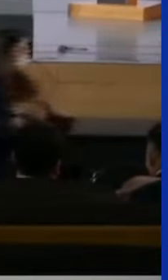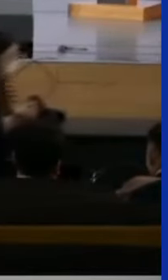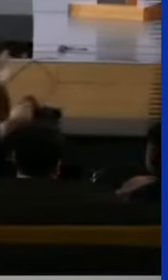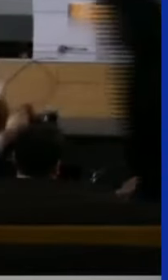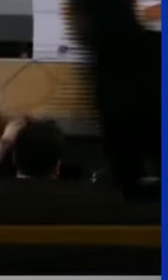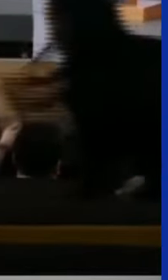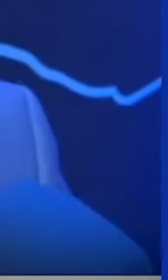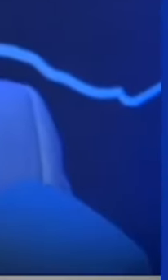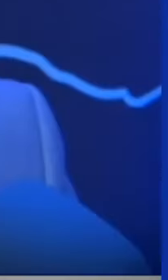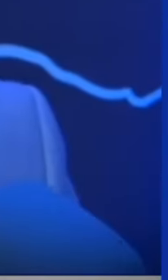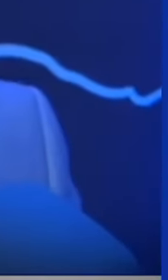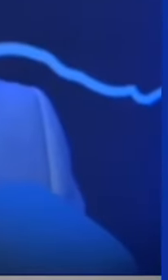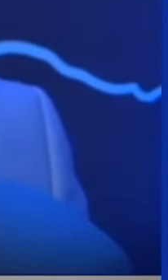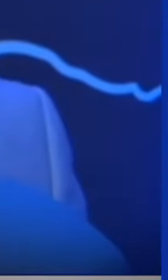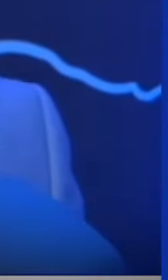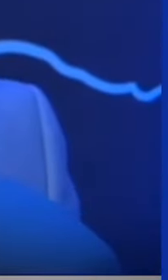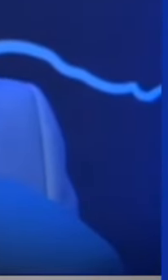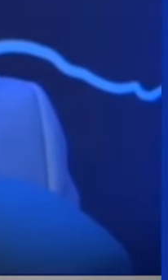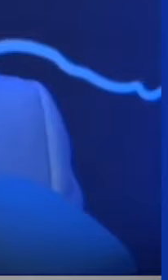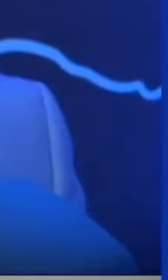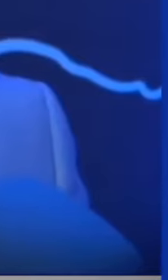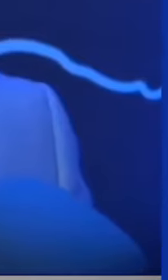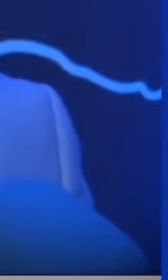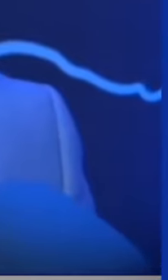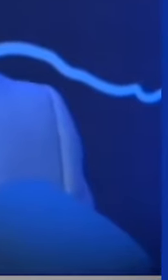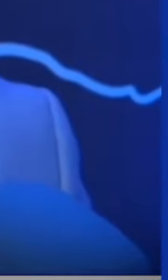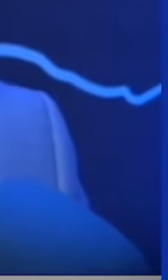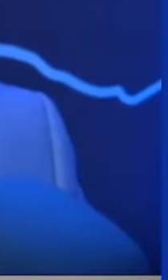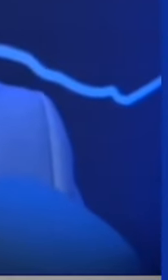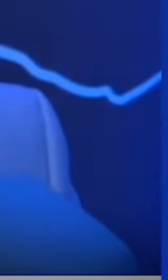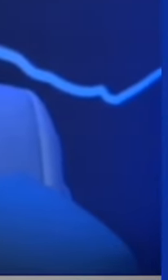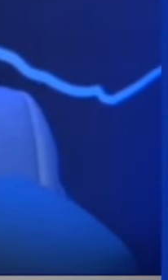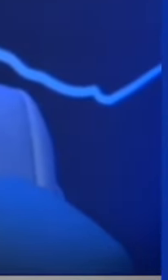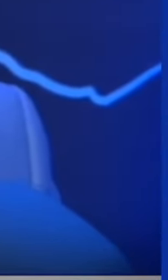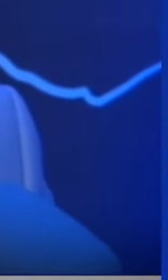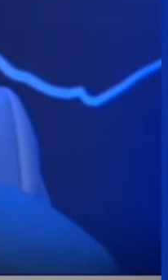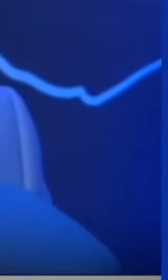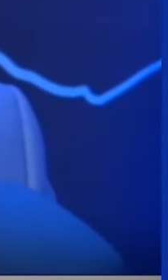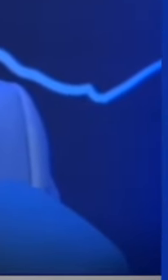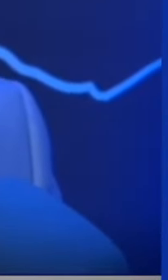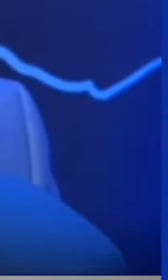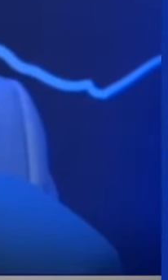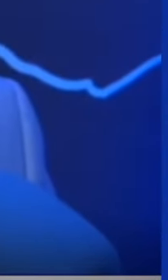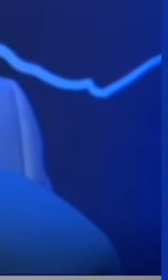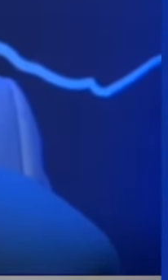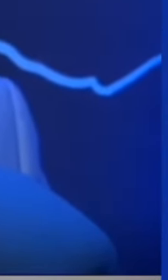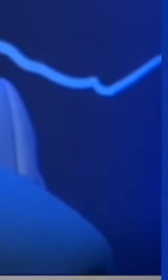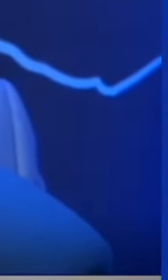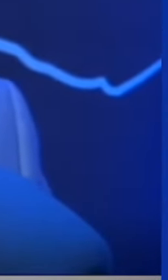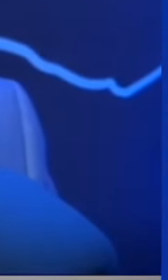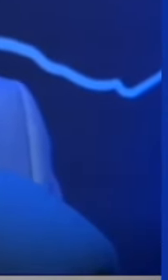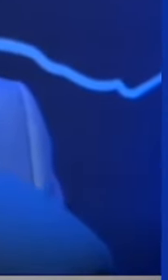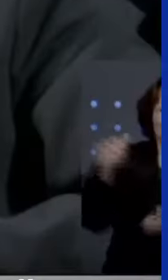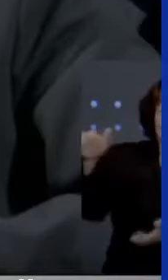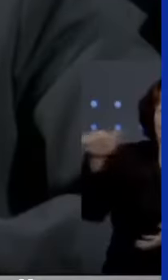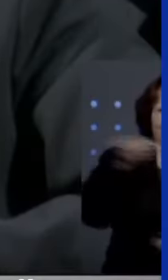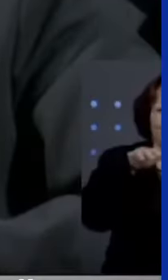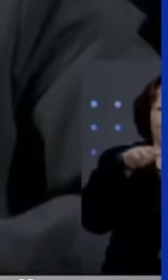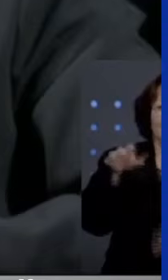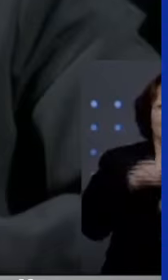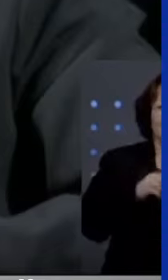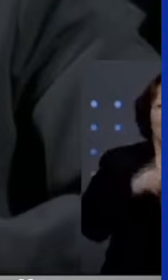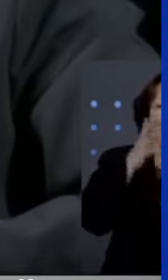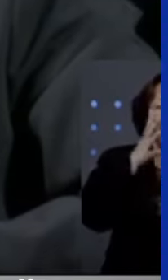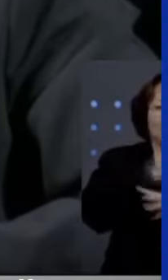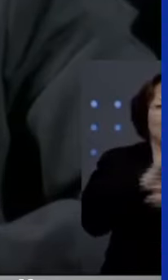байна. Өнөөдөр Монгол улсад маш хэцүү байна. Дандаа импортын бараагаар амьдарч ирснийг цар тахал бид нар харууллаа тийм ээ. Одоо ч